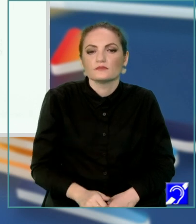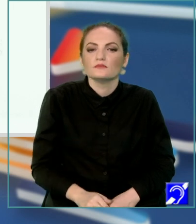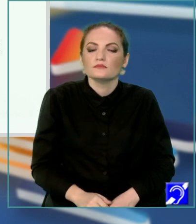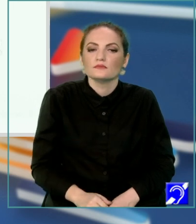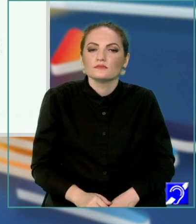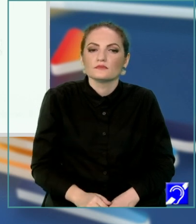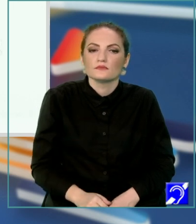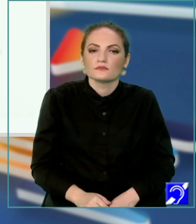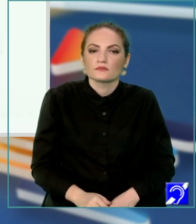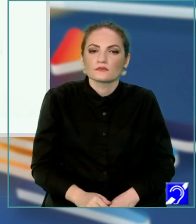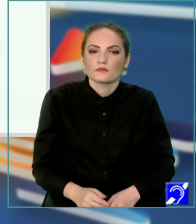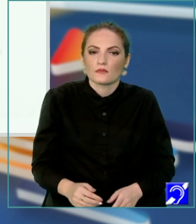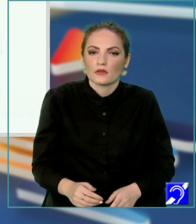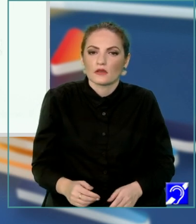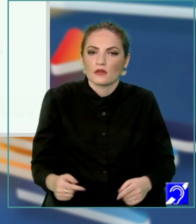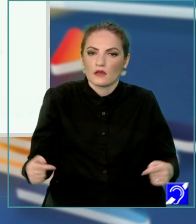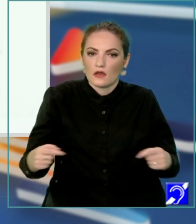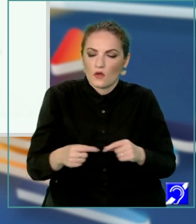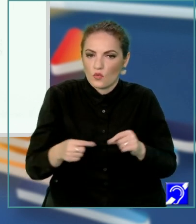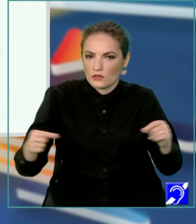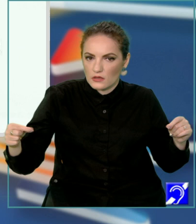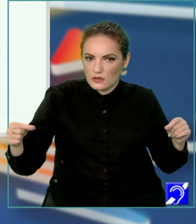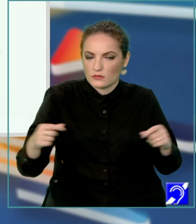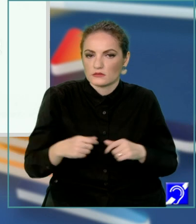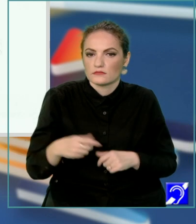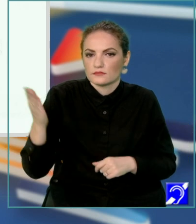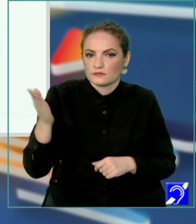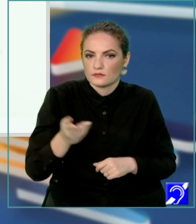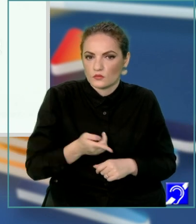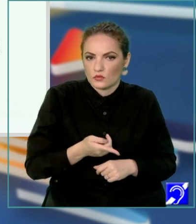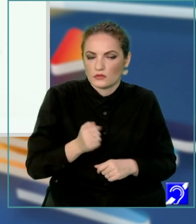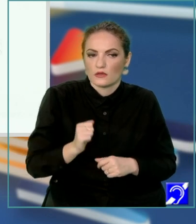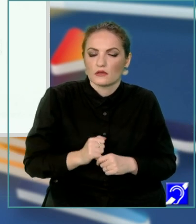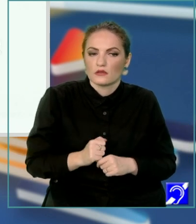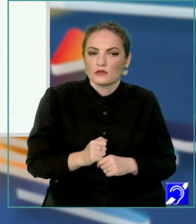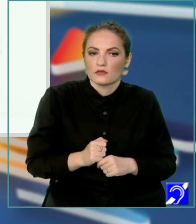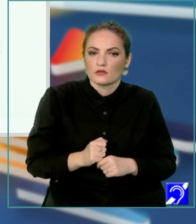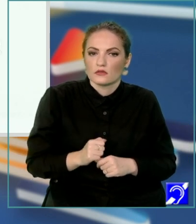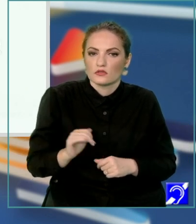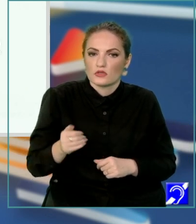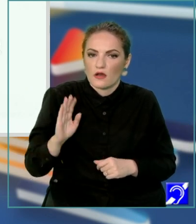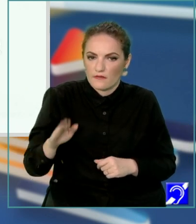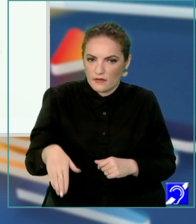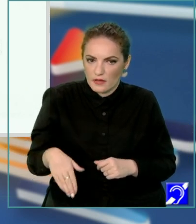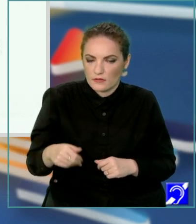prim unind aceste puncte se obține corpul